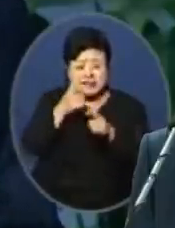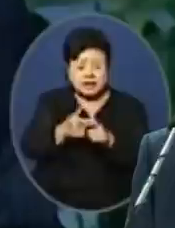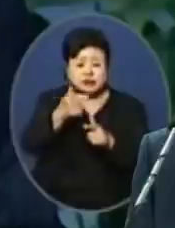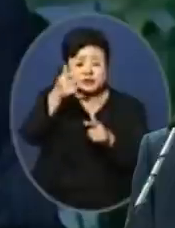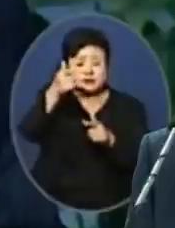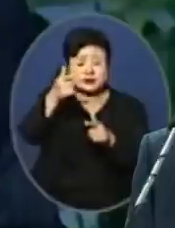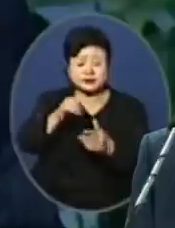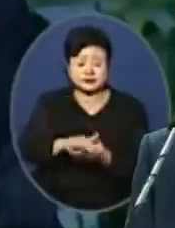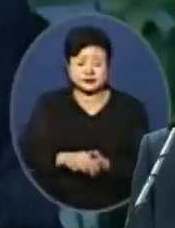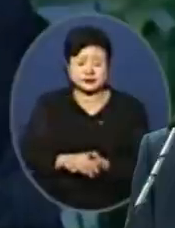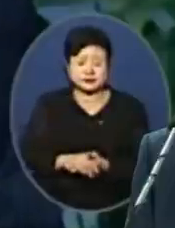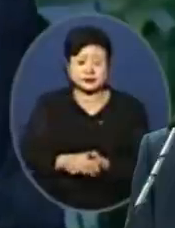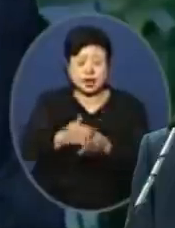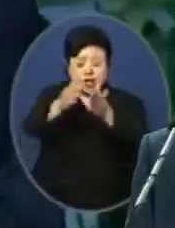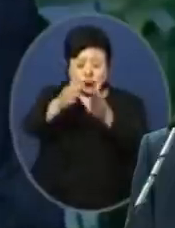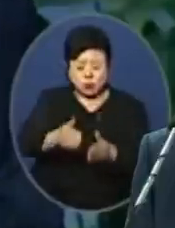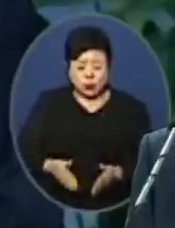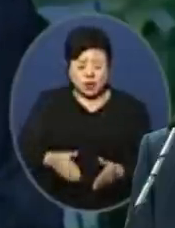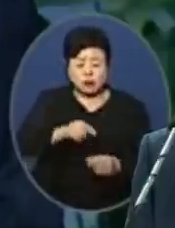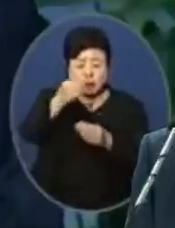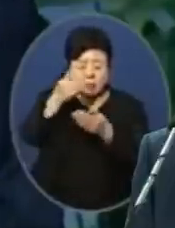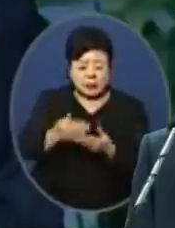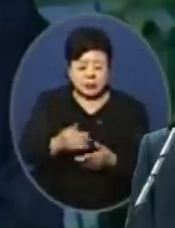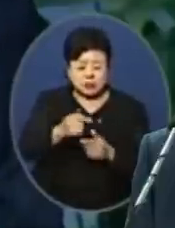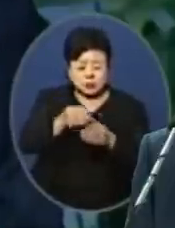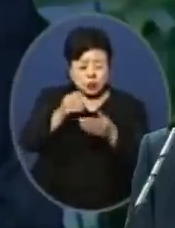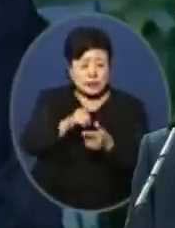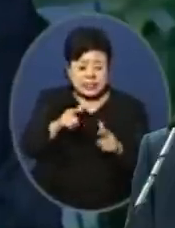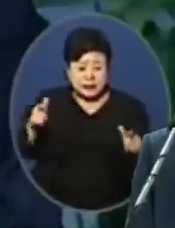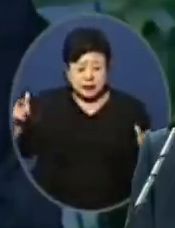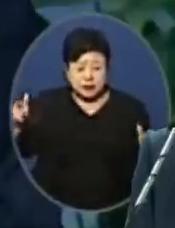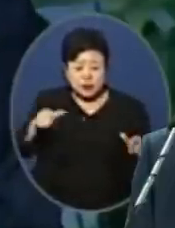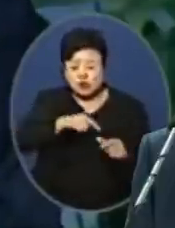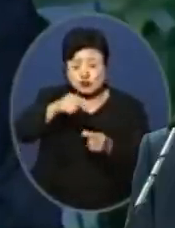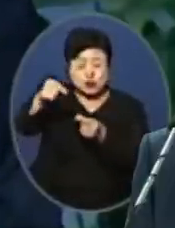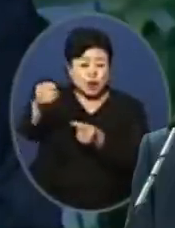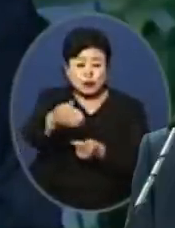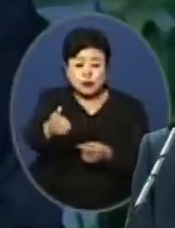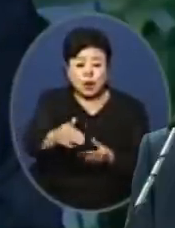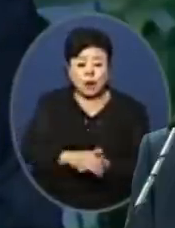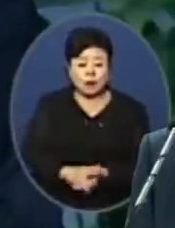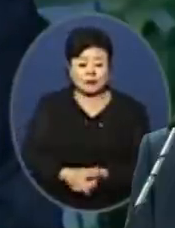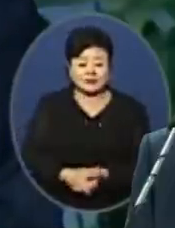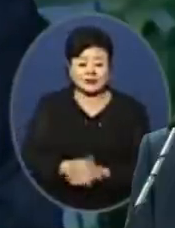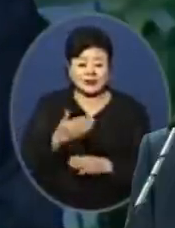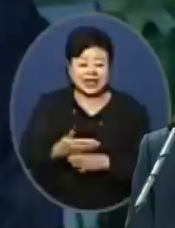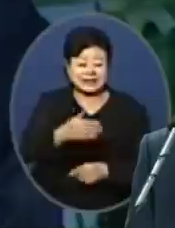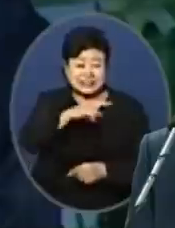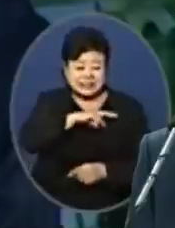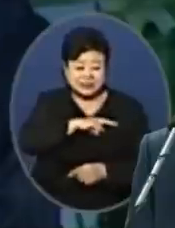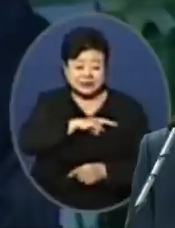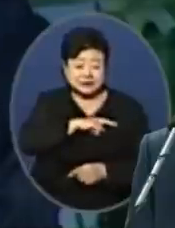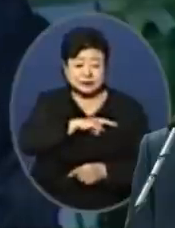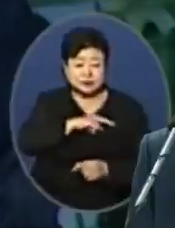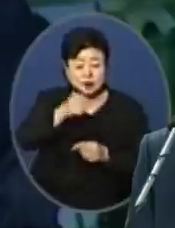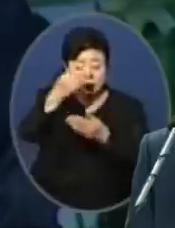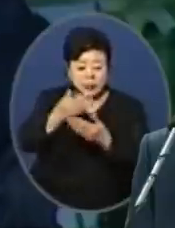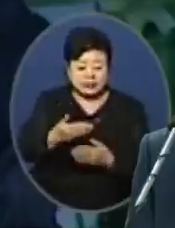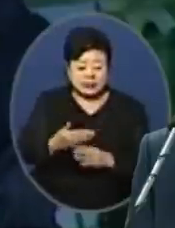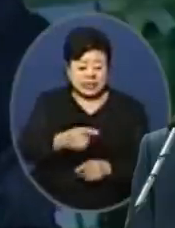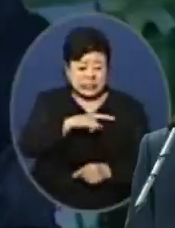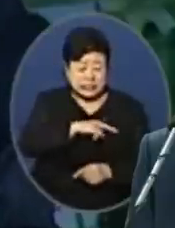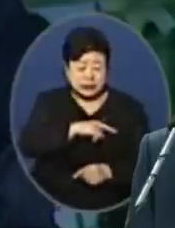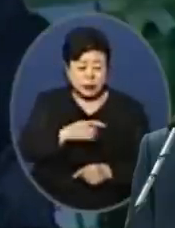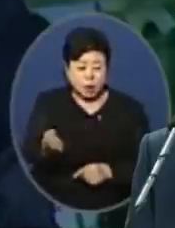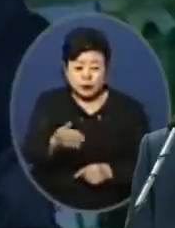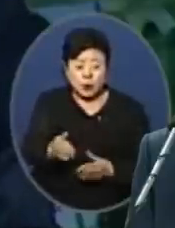예수님을 통해야 구원이 있지 예수님 통하지 않고는 구원이 없습니다. 다른 이름은 구원받는데 아무